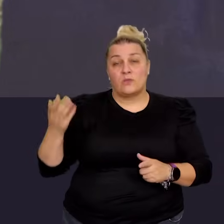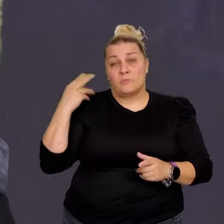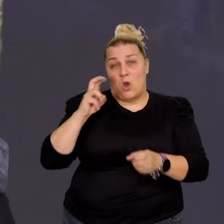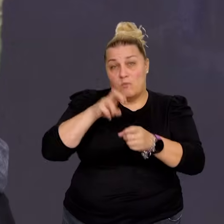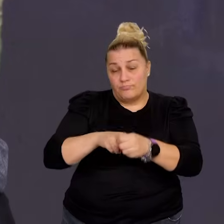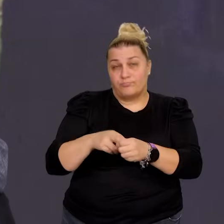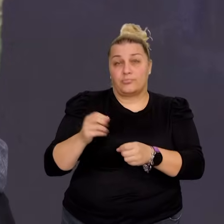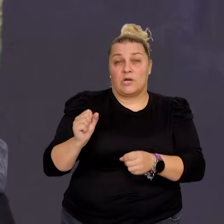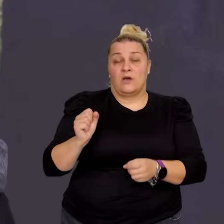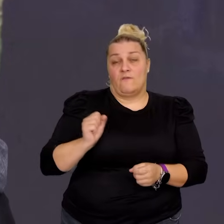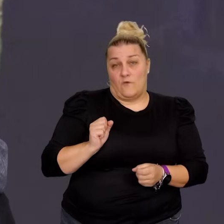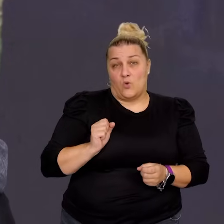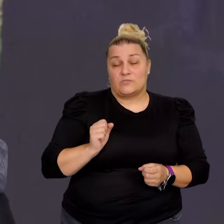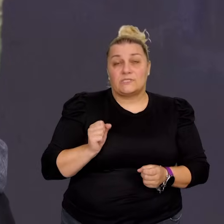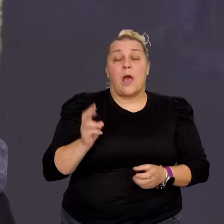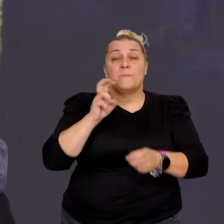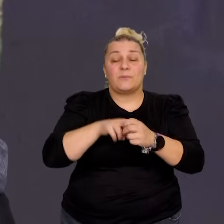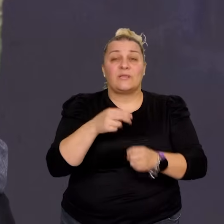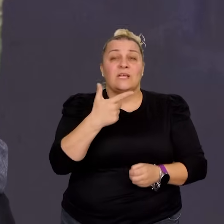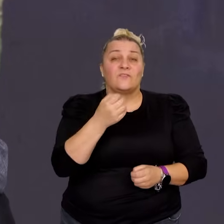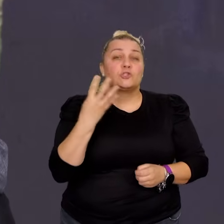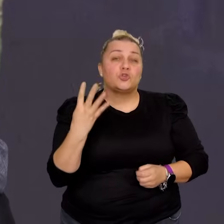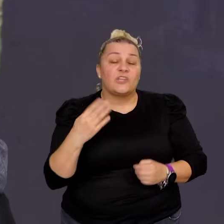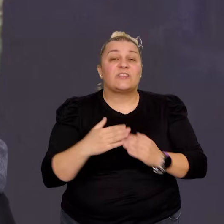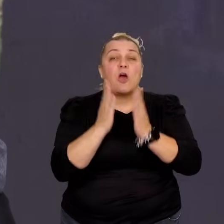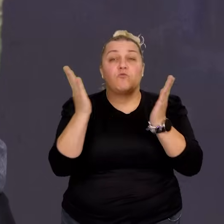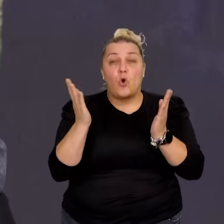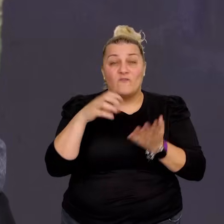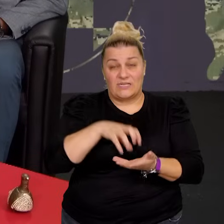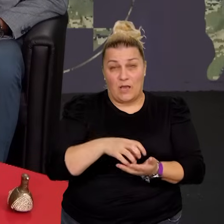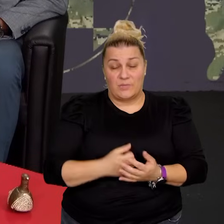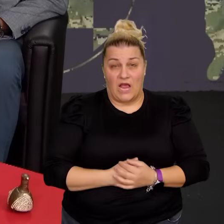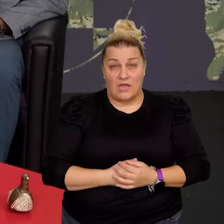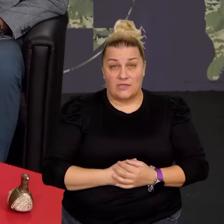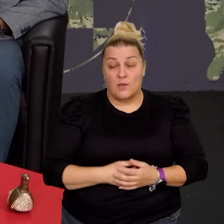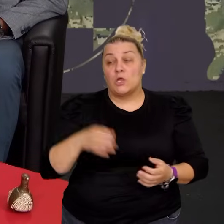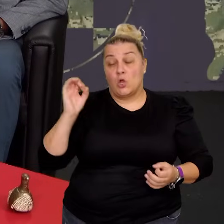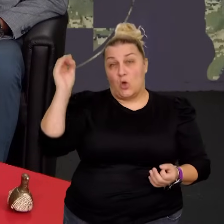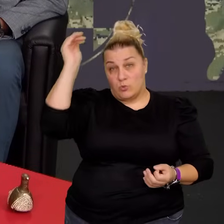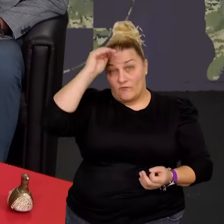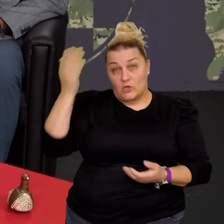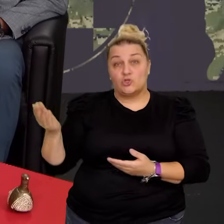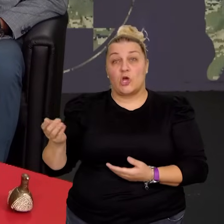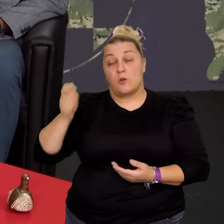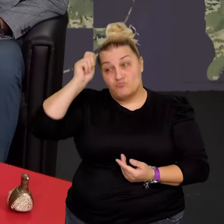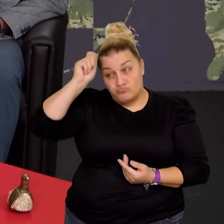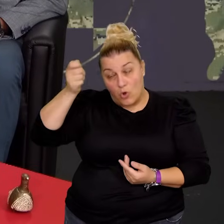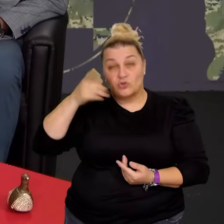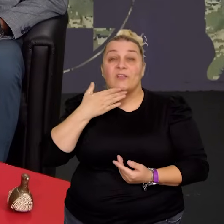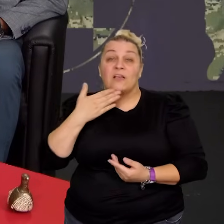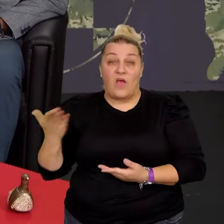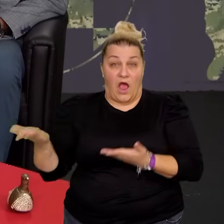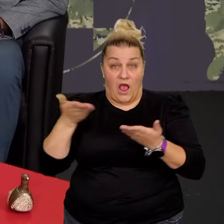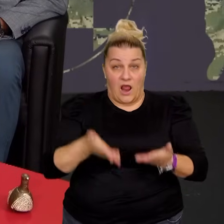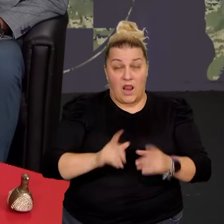pobjedničke hrvatske vojske, pripadnik 204. slavne Vukovarske brigade. Peđa, dobrovečer, poštovanje. Evo, hvala